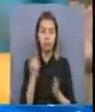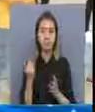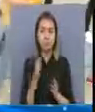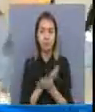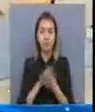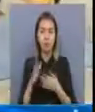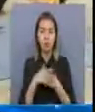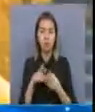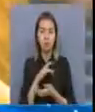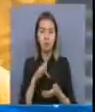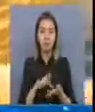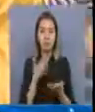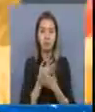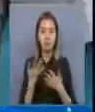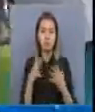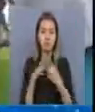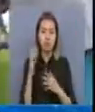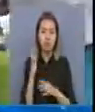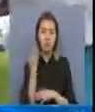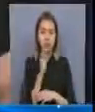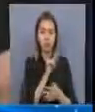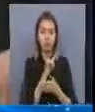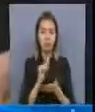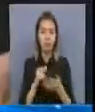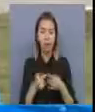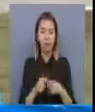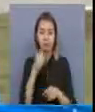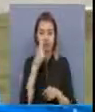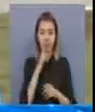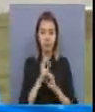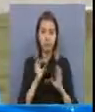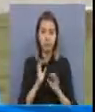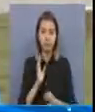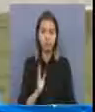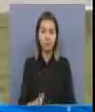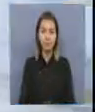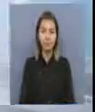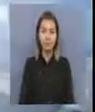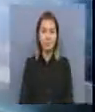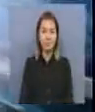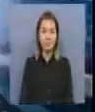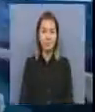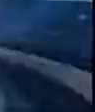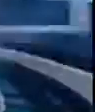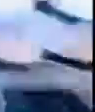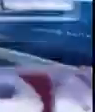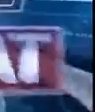аясында облыс орталығында бірнеше ағаш көшеттер отырғызылды. Ол туралы сәлден соң мен Мақпалай Бабин айтатын боламын.